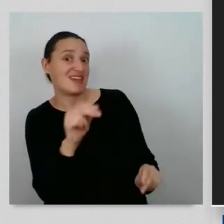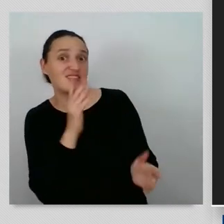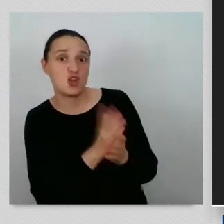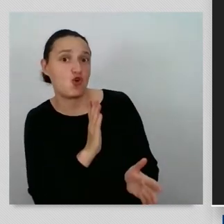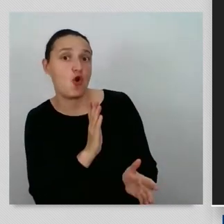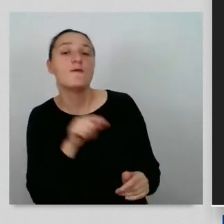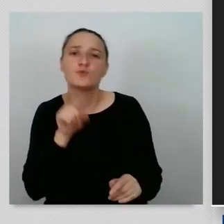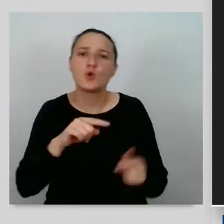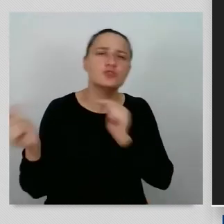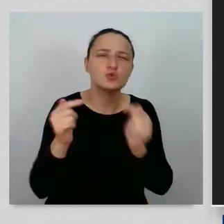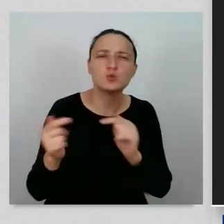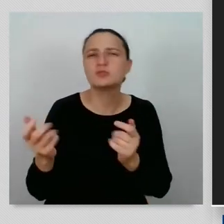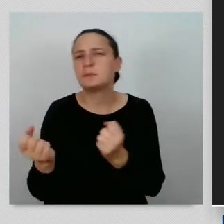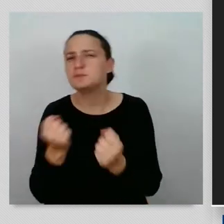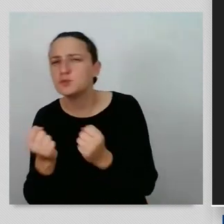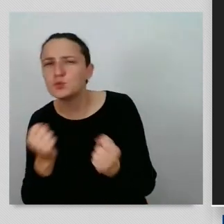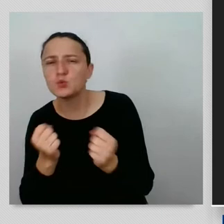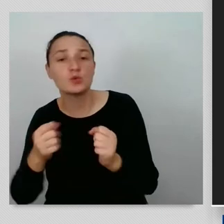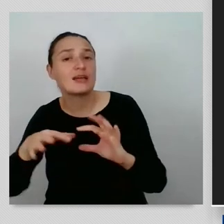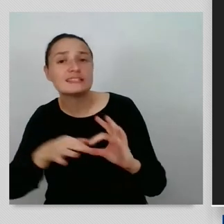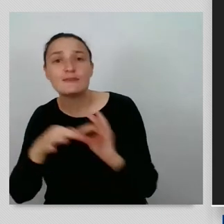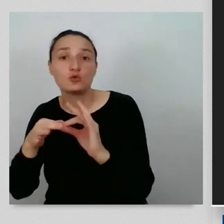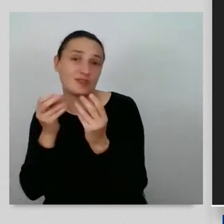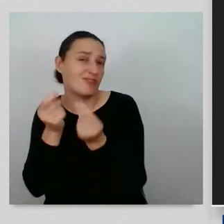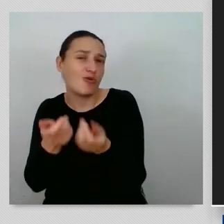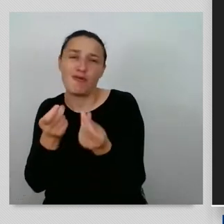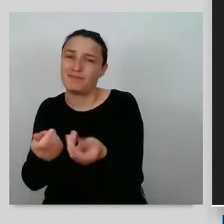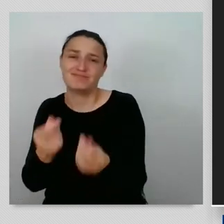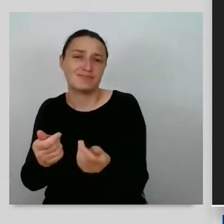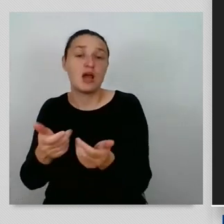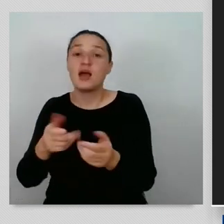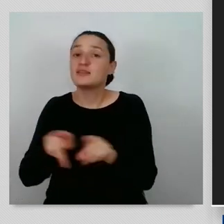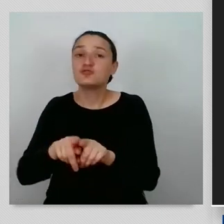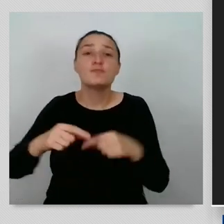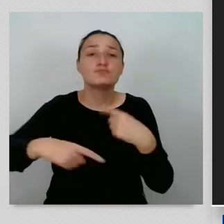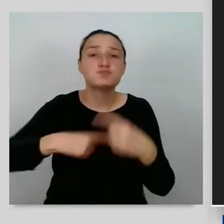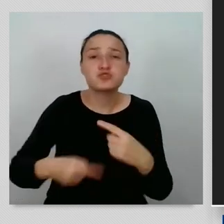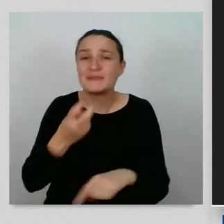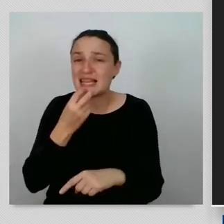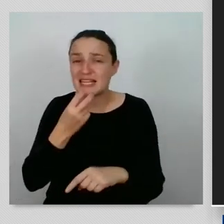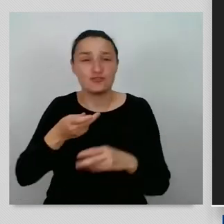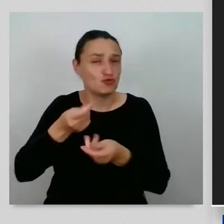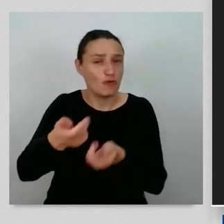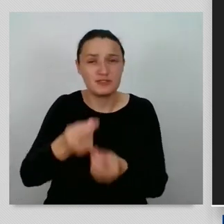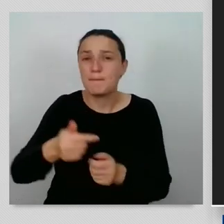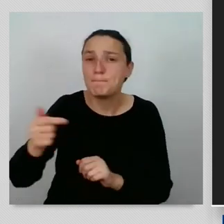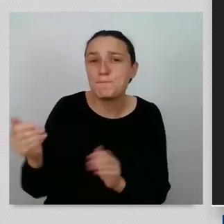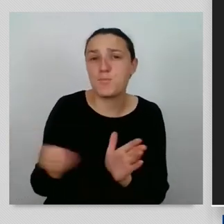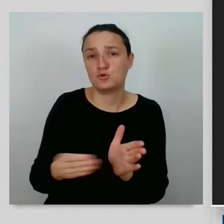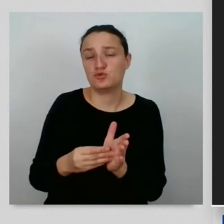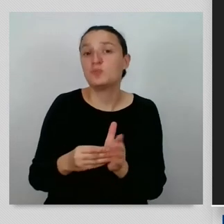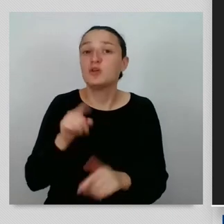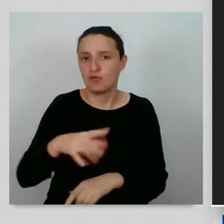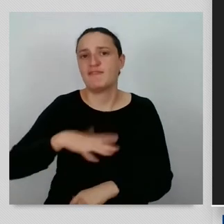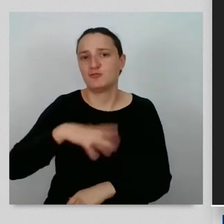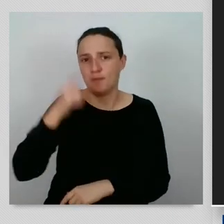bardziej skomplikowana, wiąże się z kosztami, które ponosi przemysł energochłonny. Warto o tym pamiętać i żeby tutaj